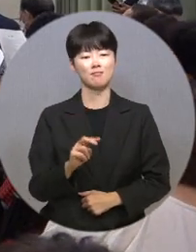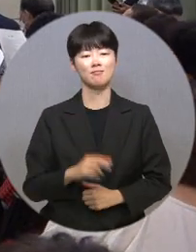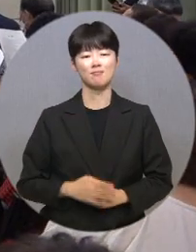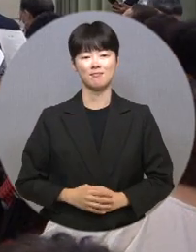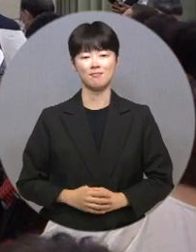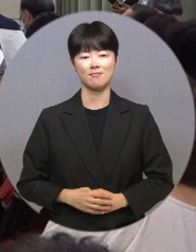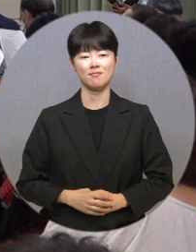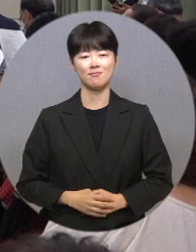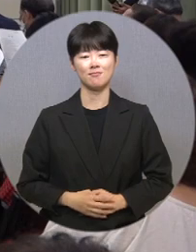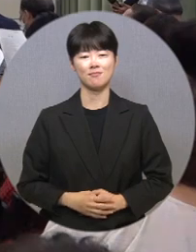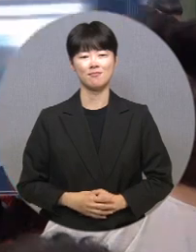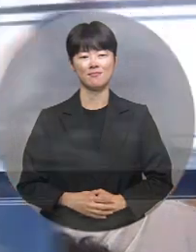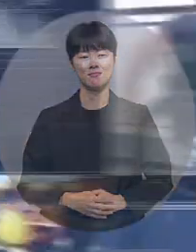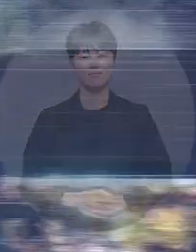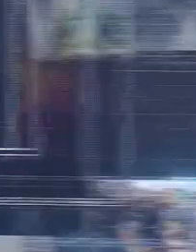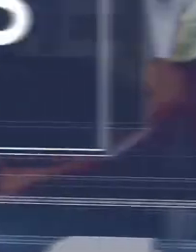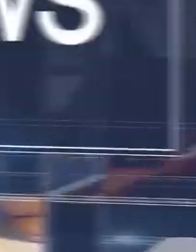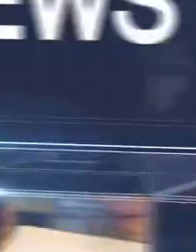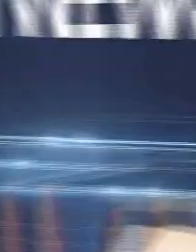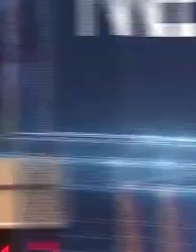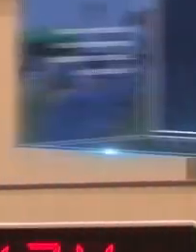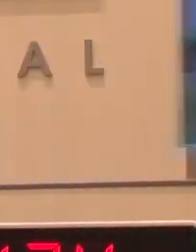정은선입니다.